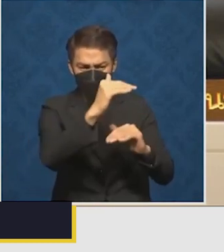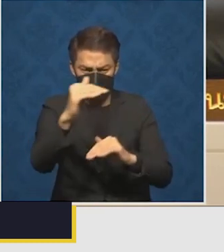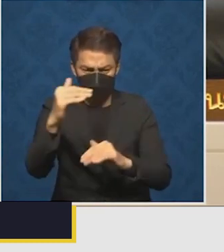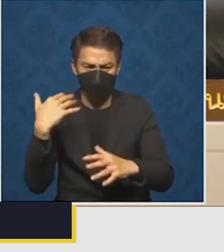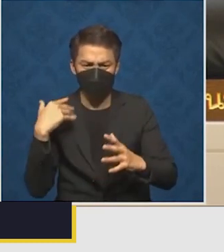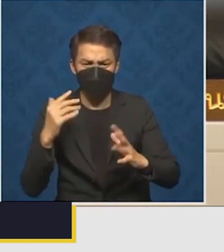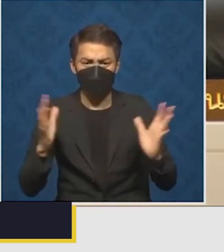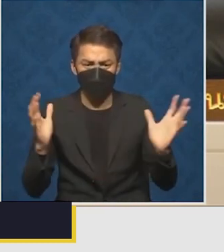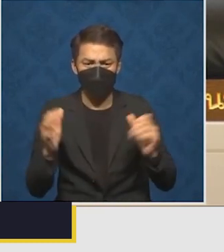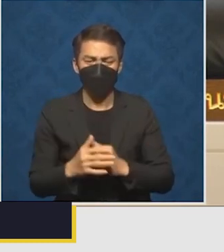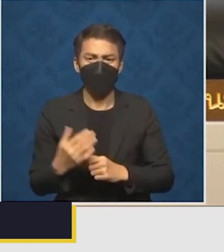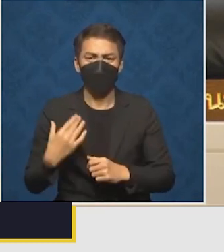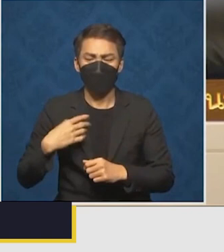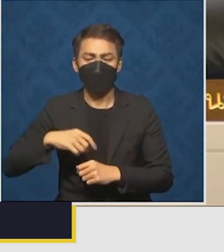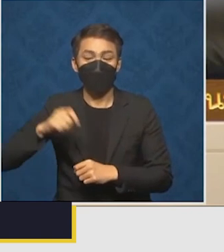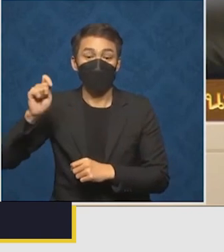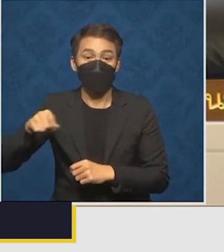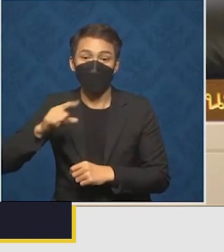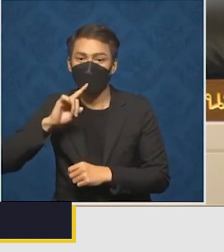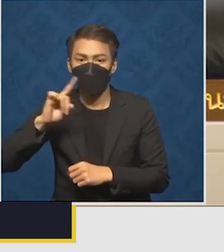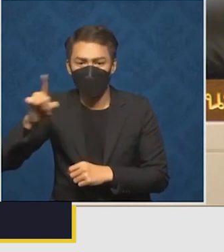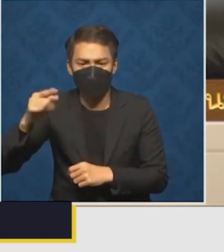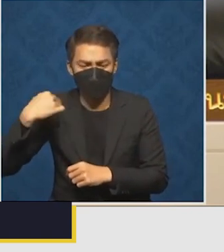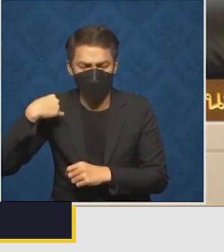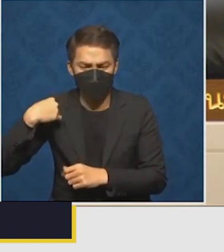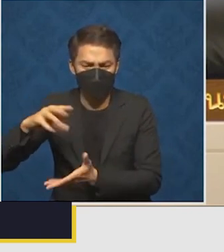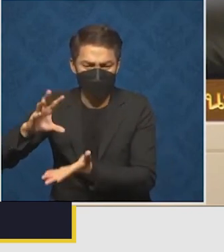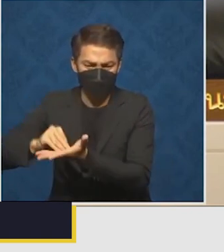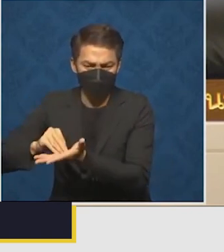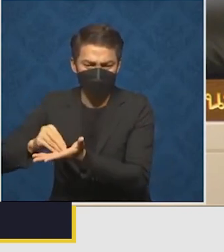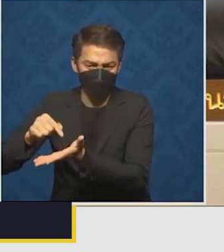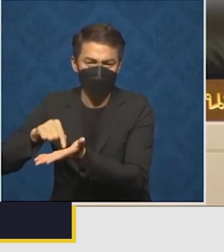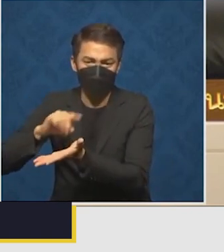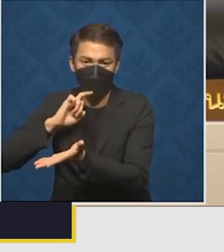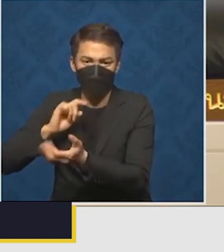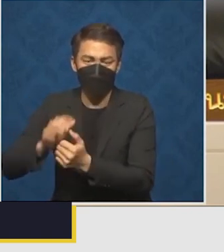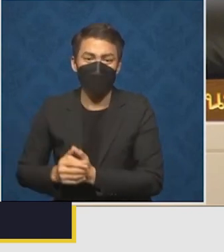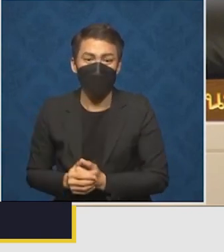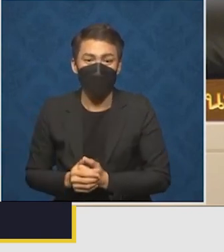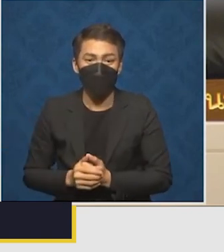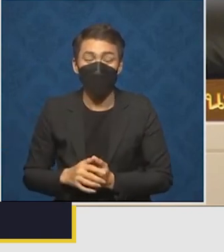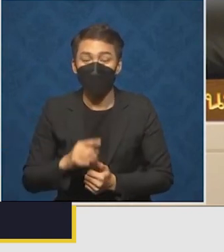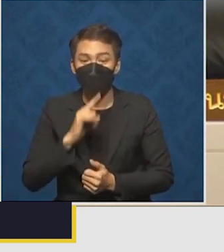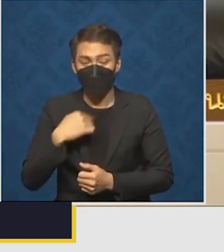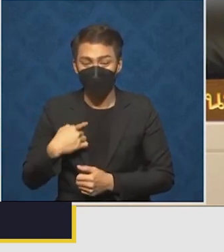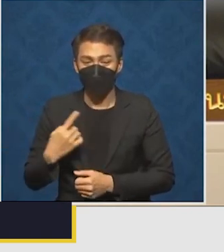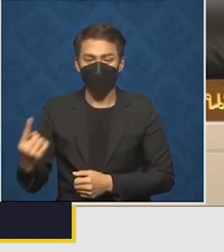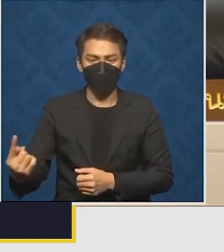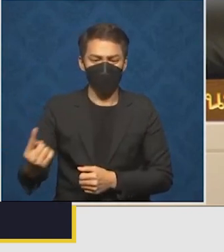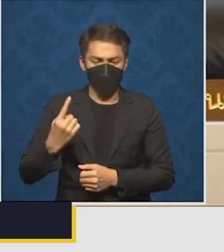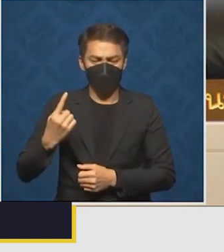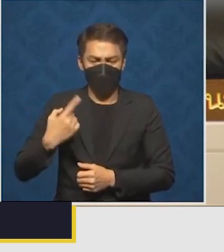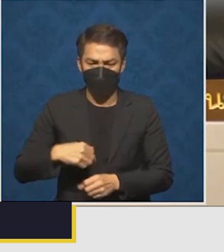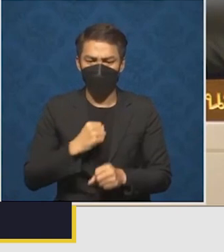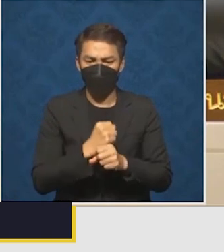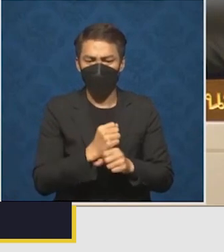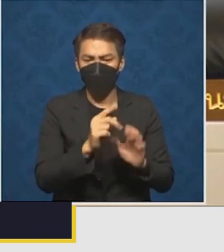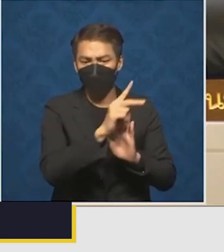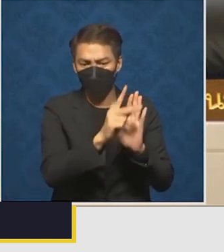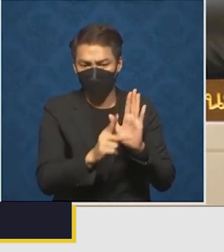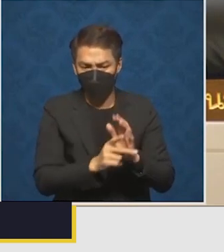มณ์ขึ้นได้ทันทีมันก็คือด้วยความที่ไม่ได้เปิดใจกว้างแล้วก็ยอมรับฟังอะค่ะเราอาจจะ